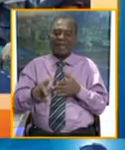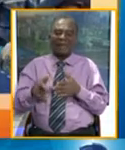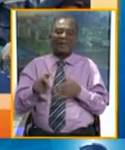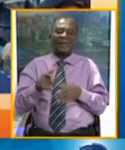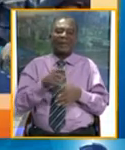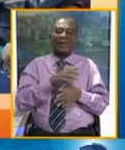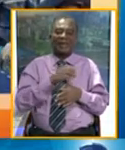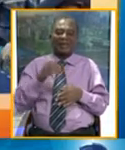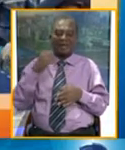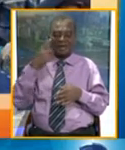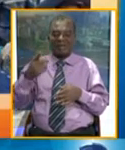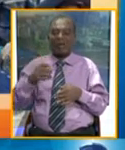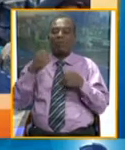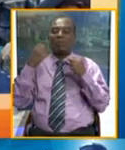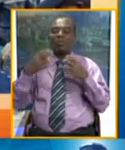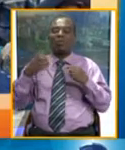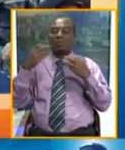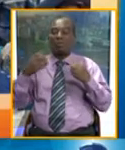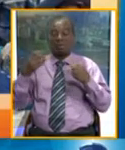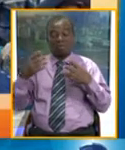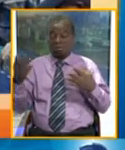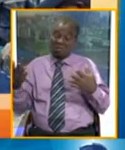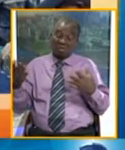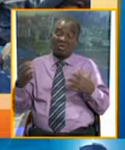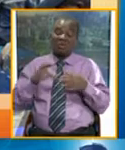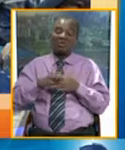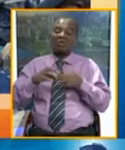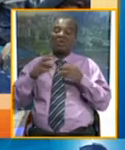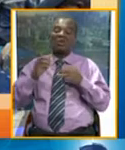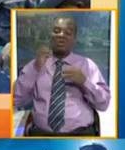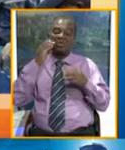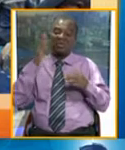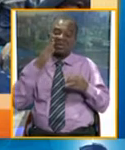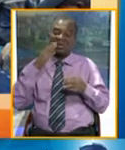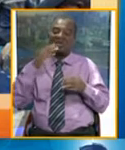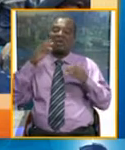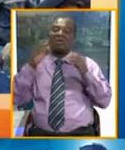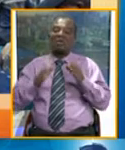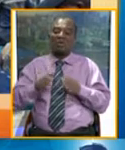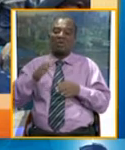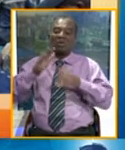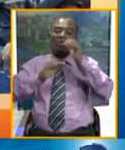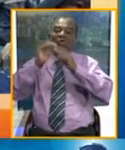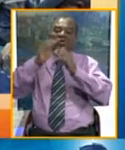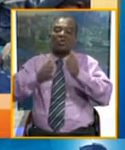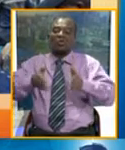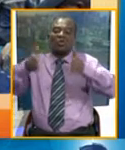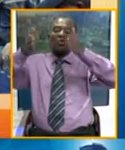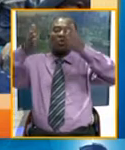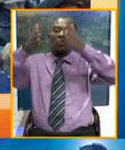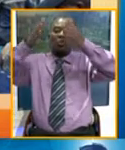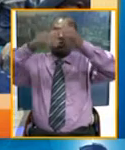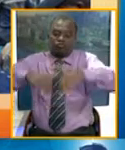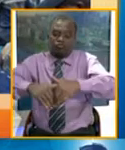une visite de terrain à la rivière à Bonouma et à Nono, deux quartiers de la commune de Cocody où des immeubles se